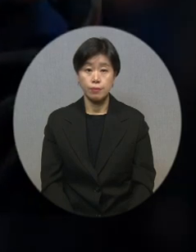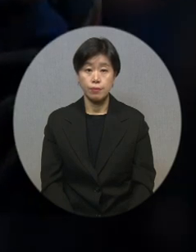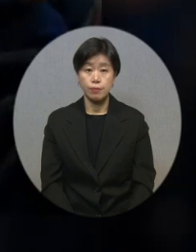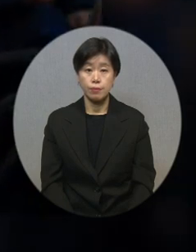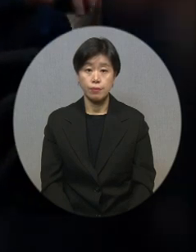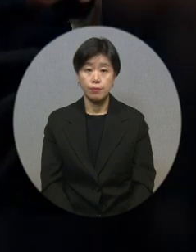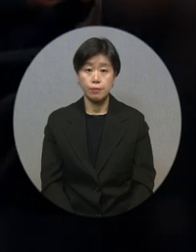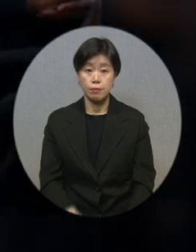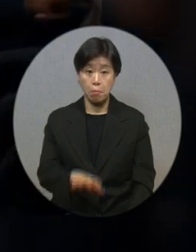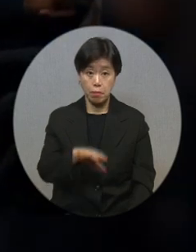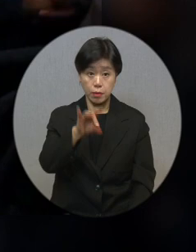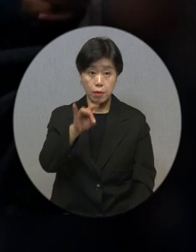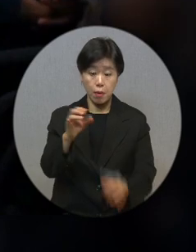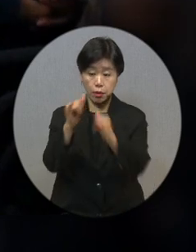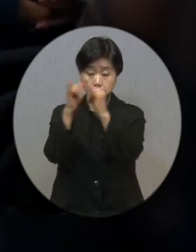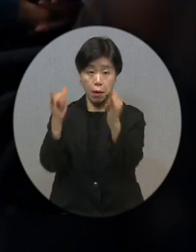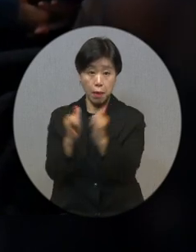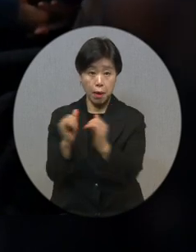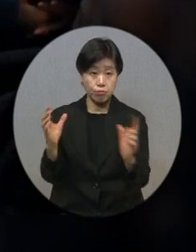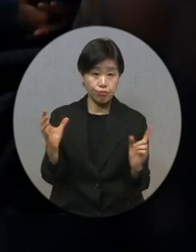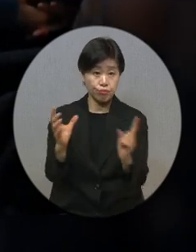일단은 지역 사회 나오면